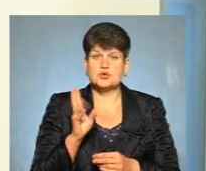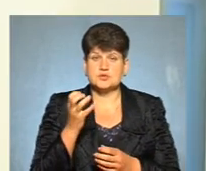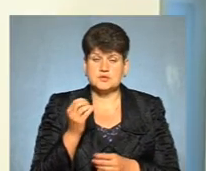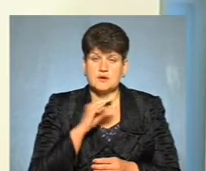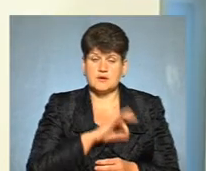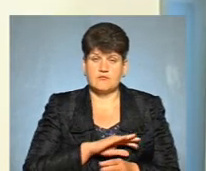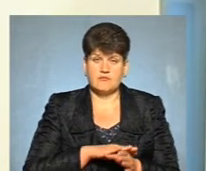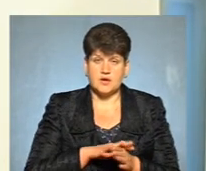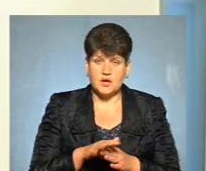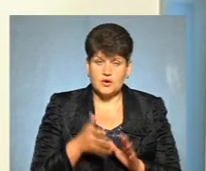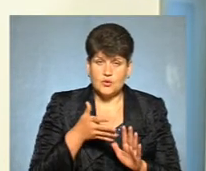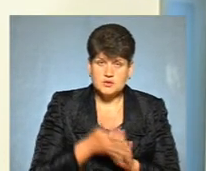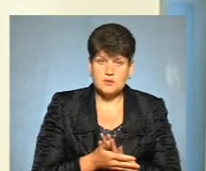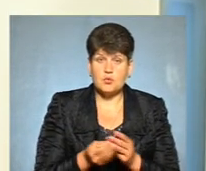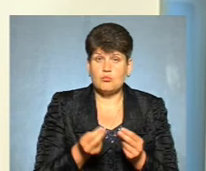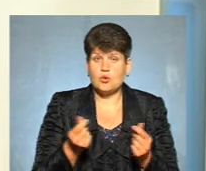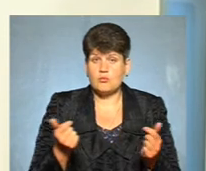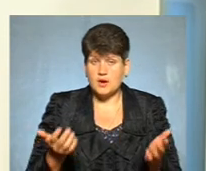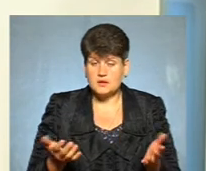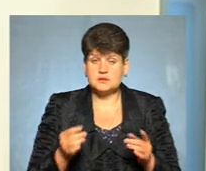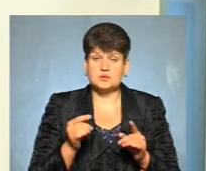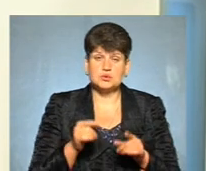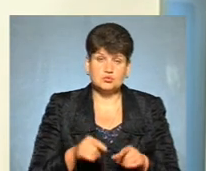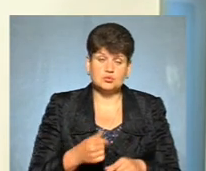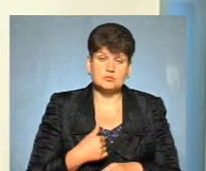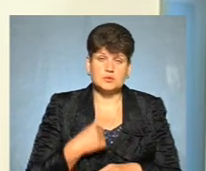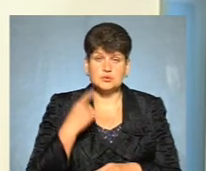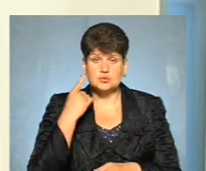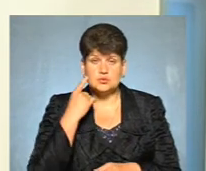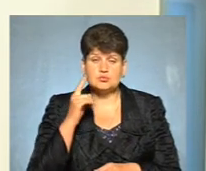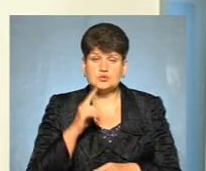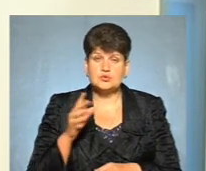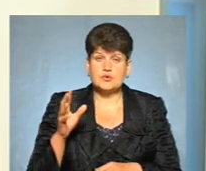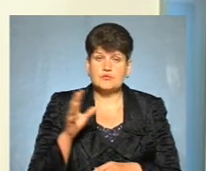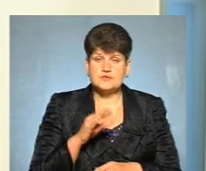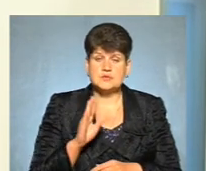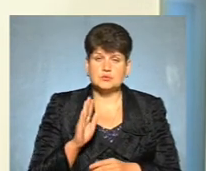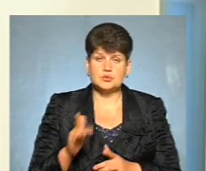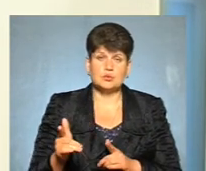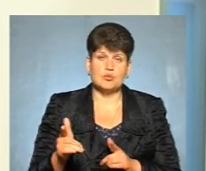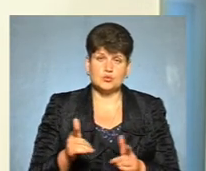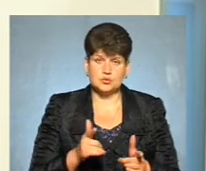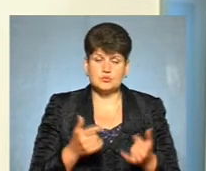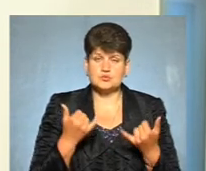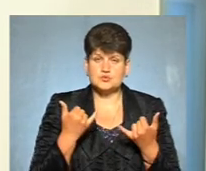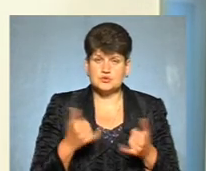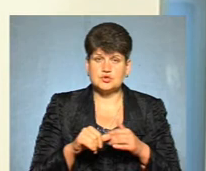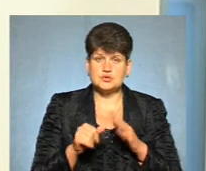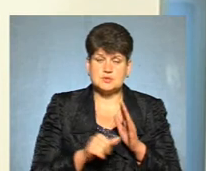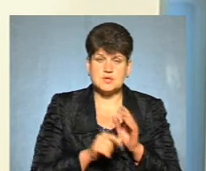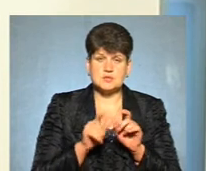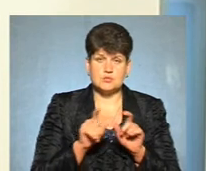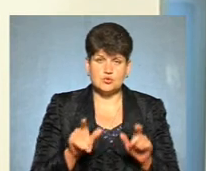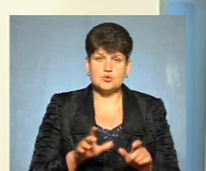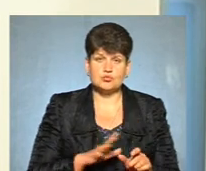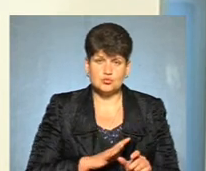або пропаде. Так? Таким чином, я думаю, що ми всі будемо готові. Сьогодні 16 пунктів були